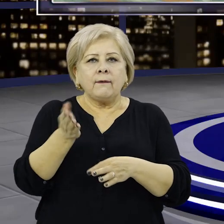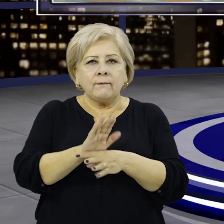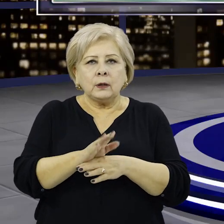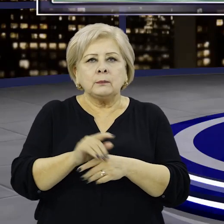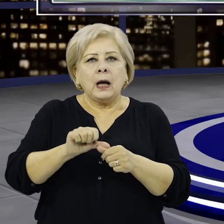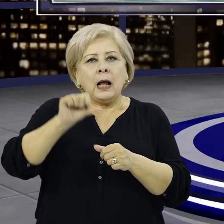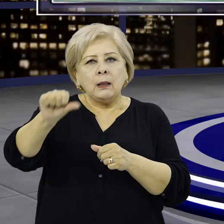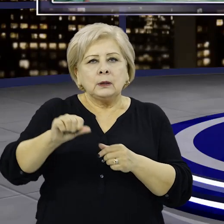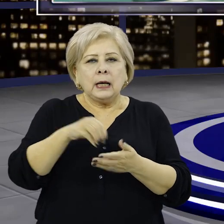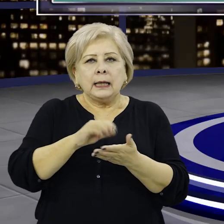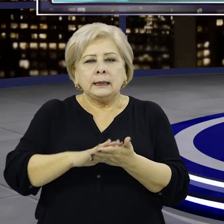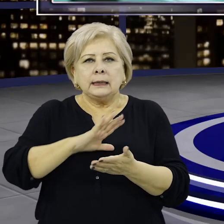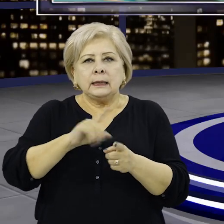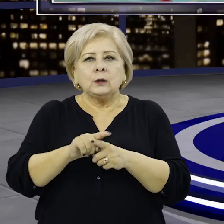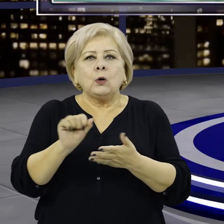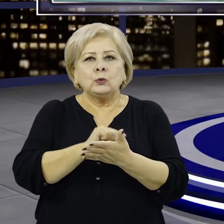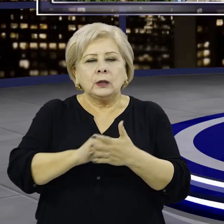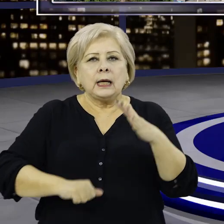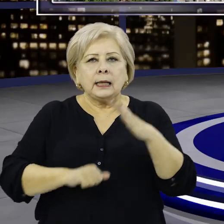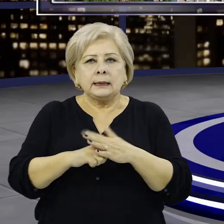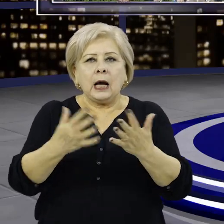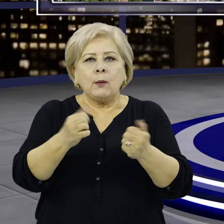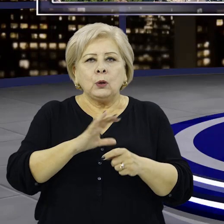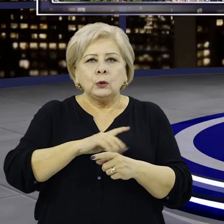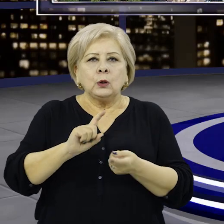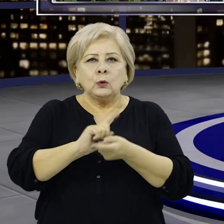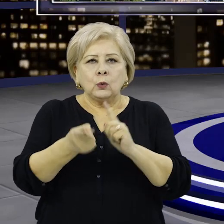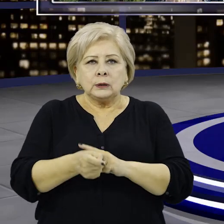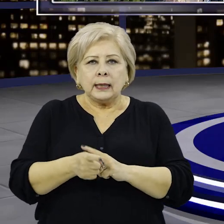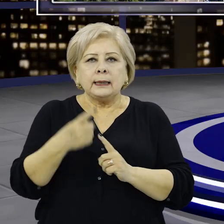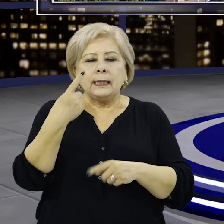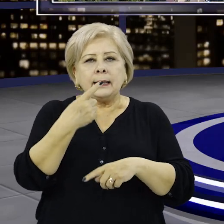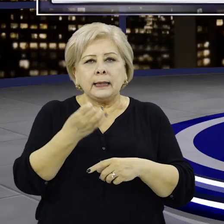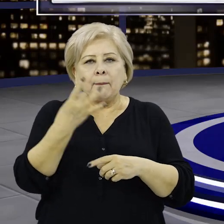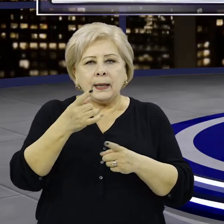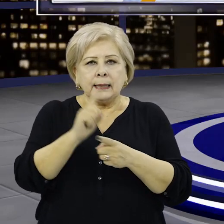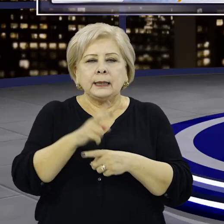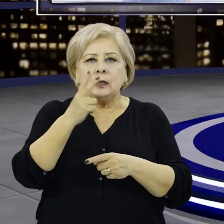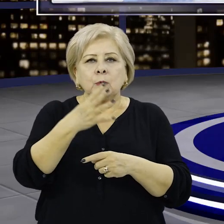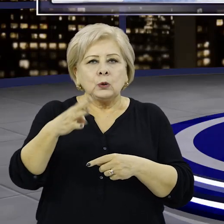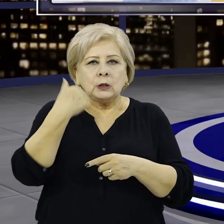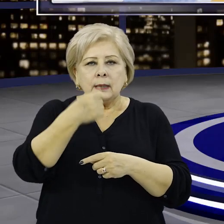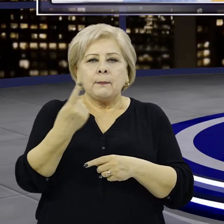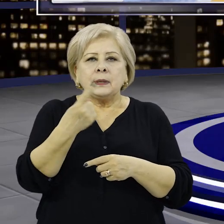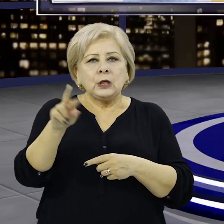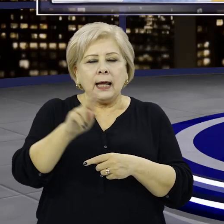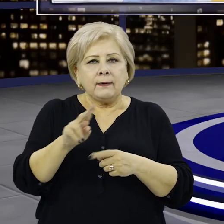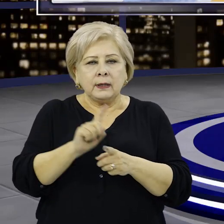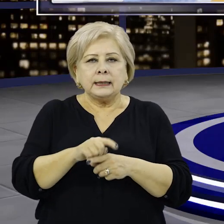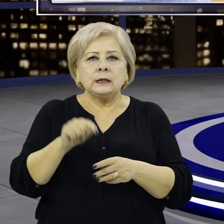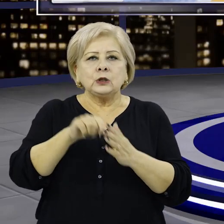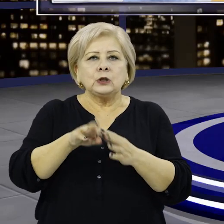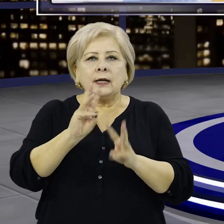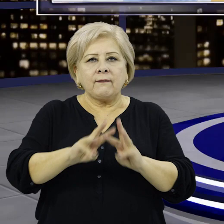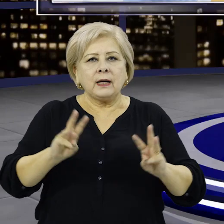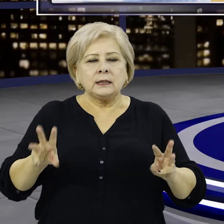farmonida alohida qayd etildi. Hujjatga asosan qabul qilingan o'zgarishlardan yana biri 2024 yil 1 yanvardan Ichki